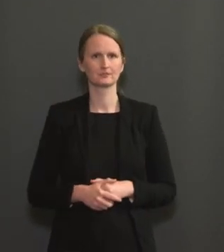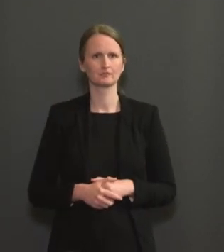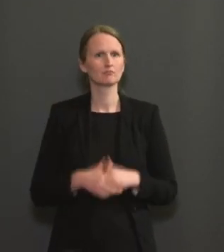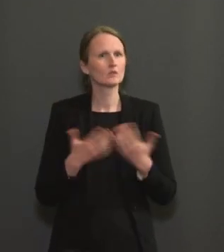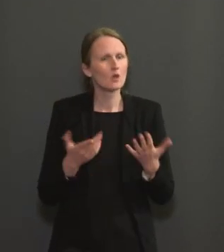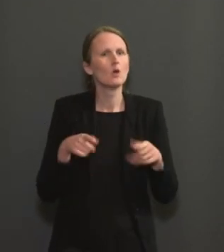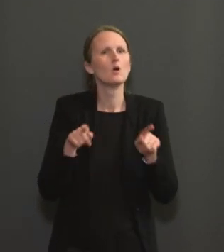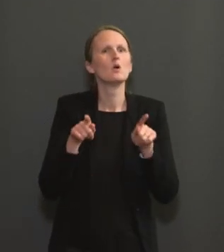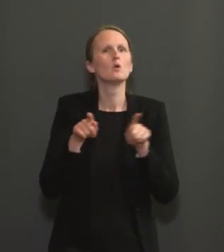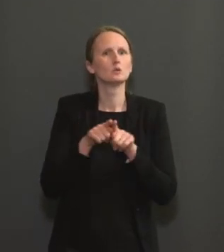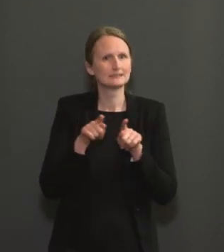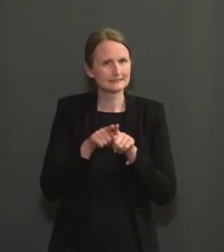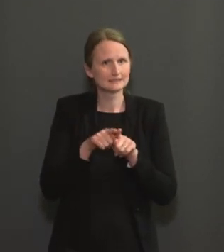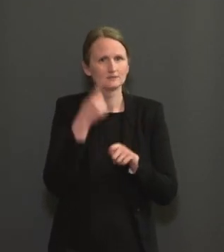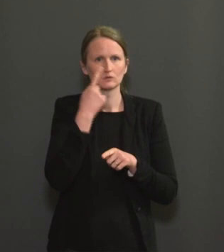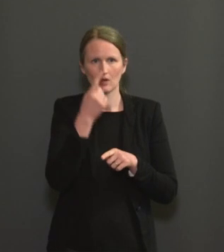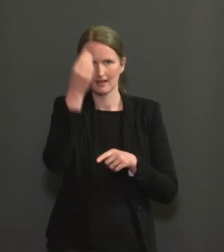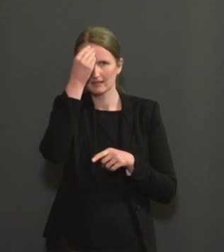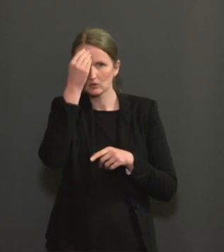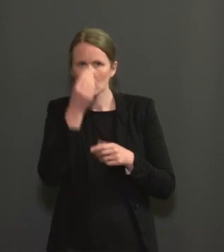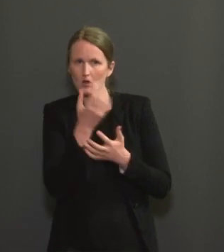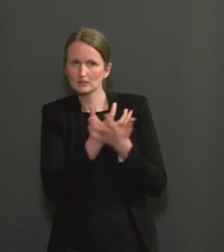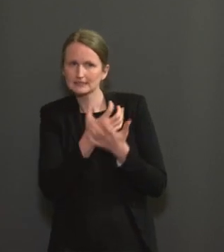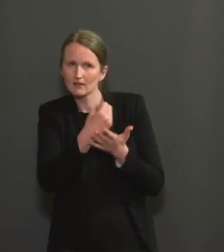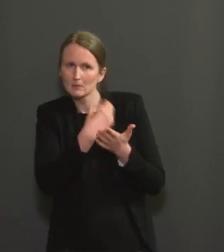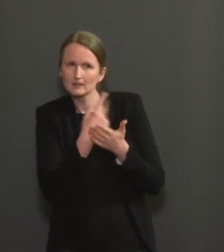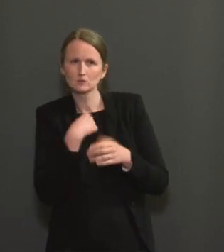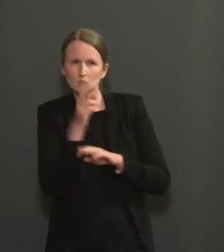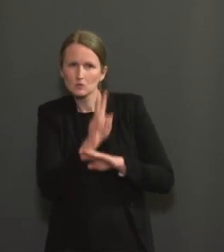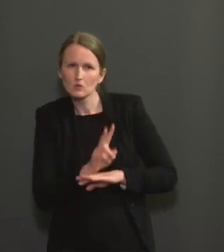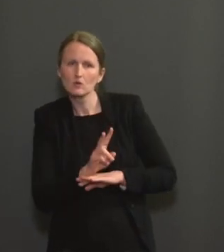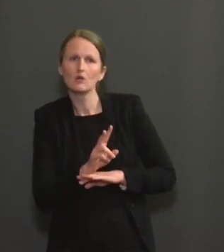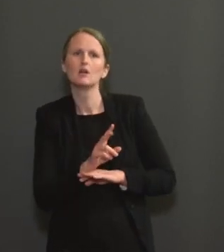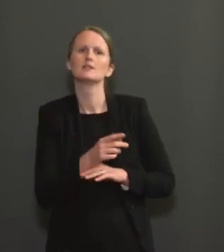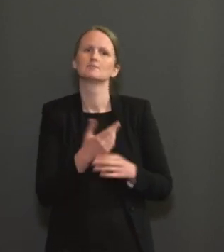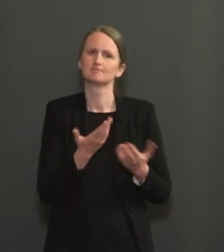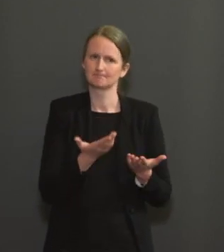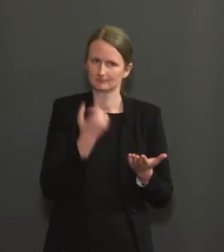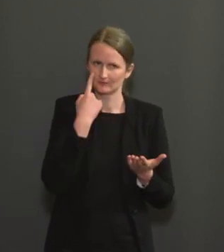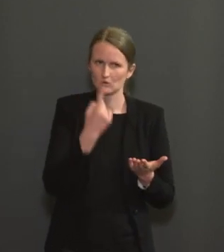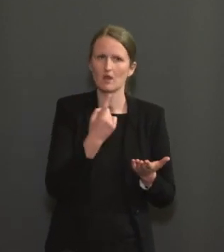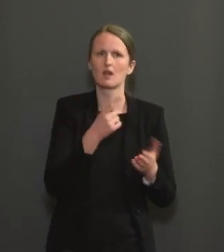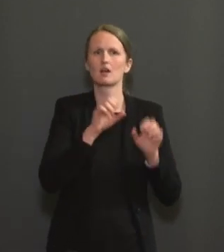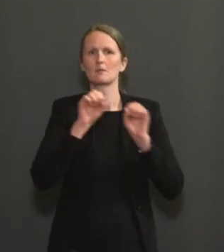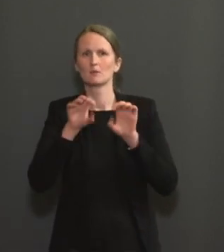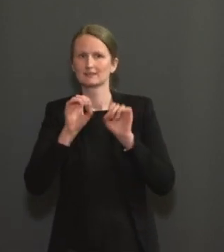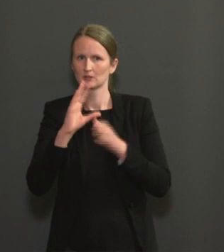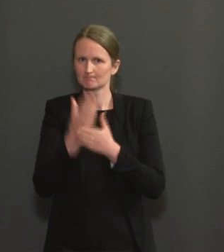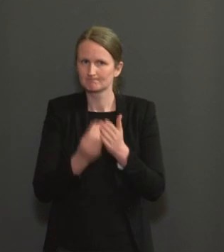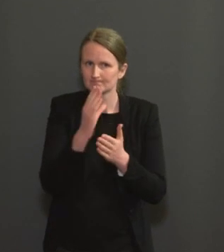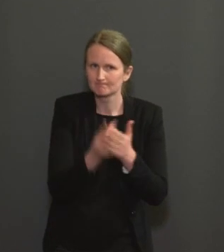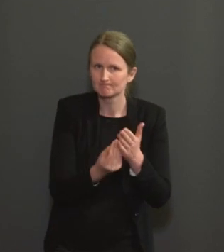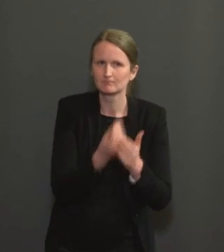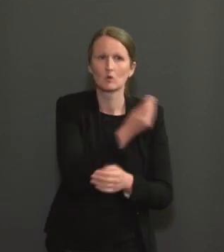Wallonie, on se rend compte qu'actuellement, l'absentéisme pour cause de maladie au niveau des professeurs comme au